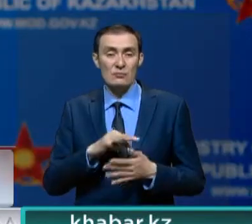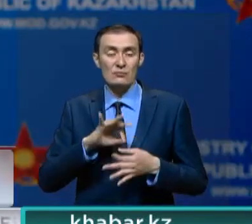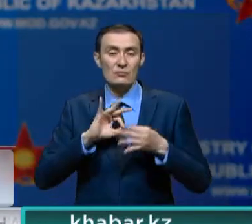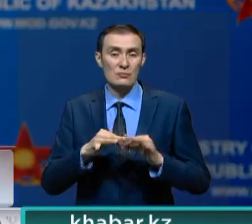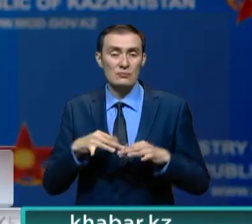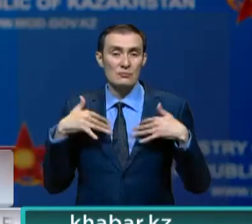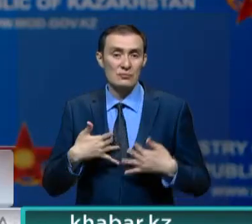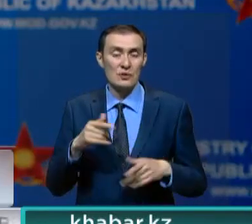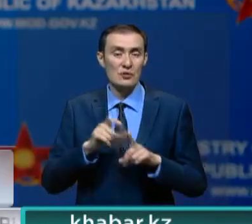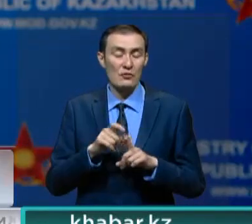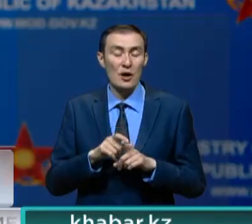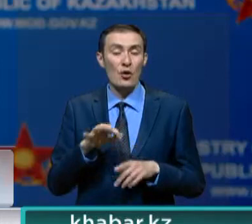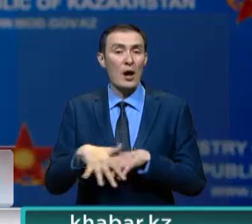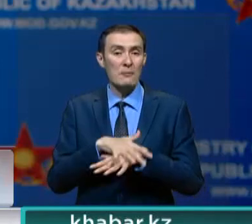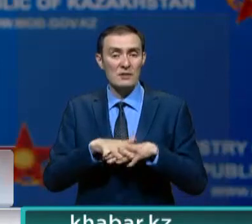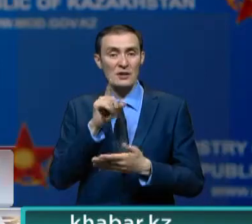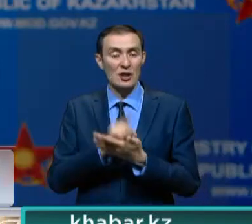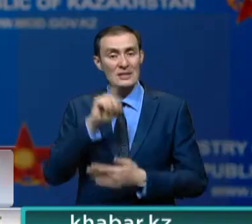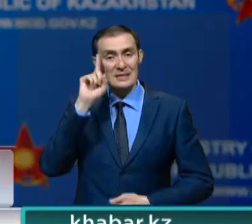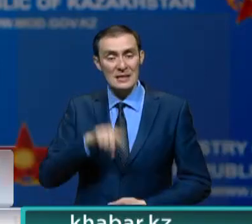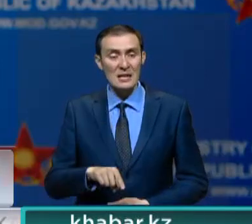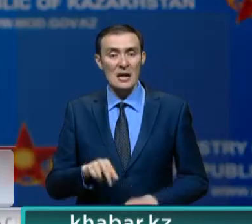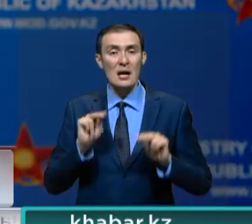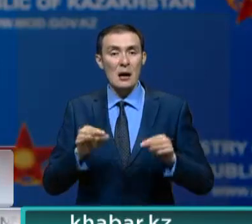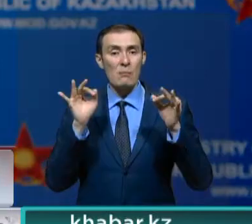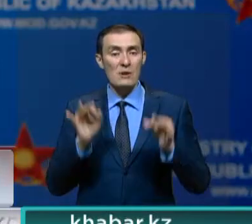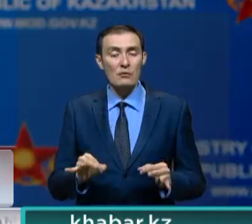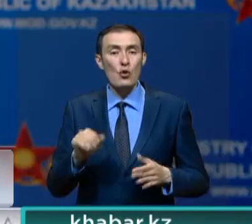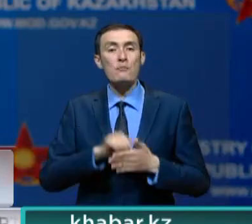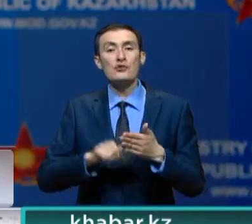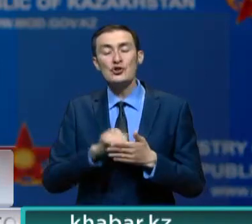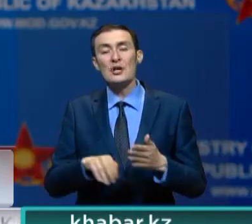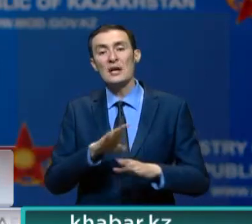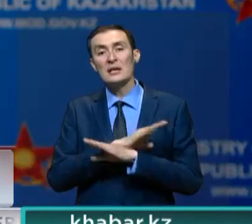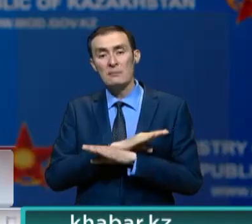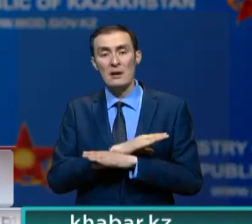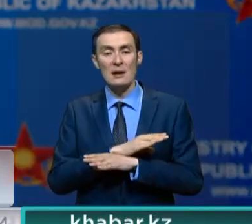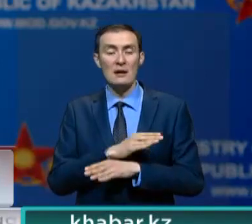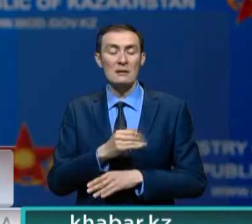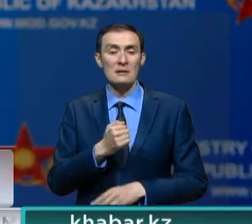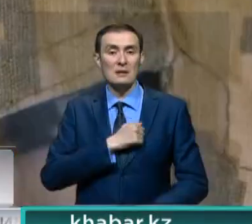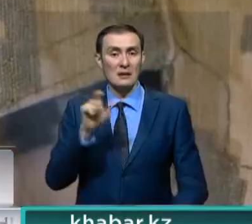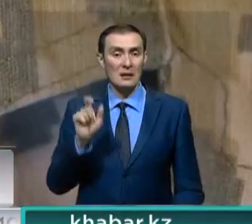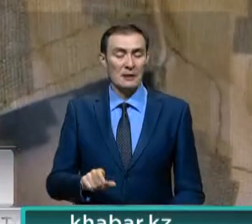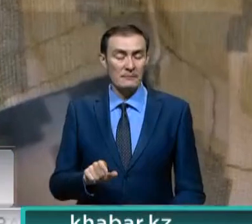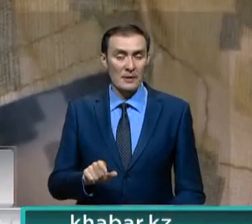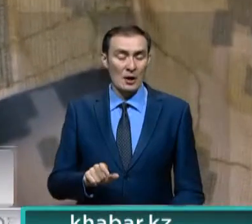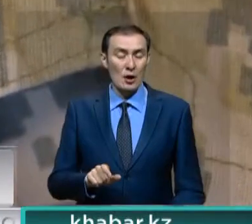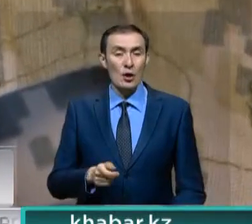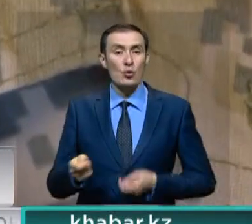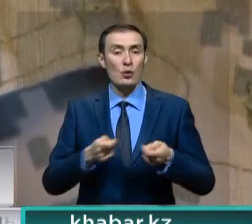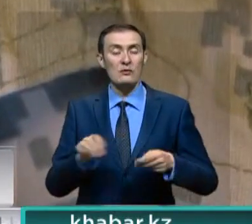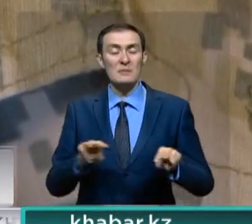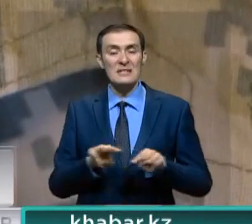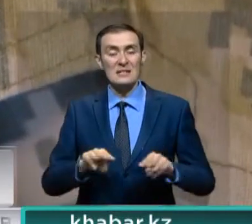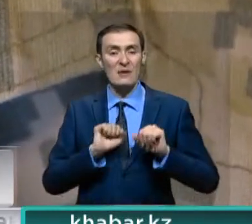Вместе с тем, общественность непременно должна знать правду об обстоятельствах гибели рядового Колбая. Руководство